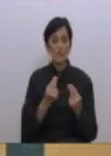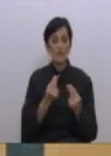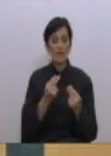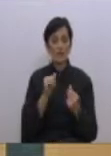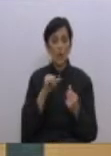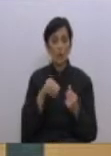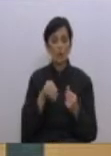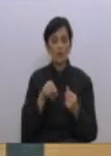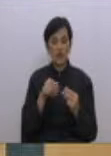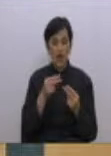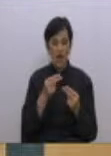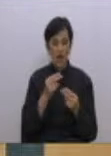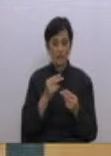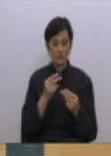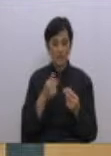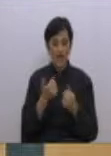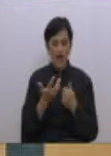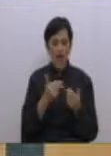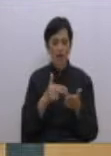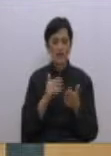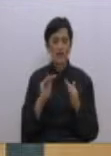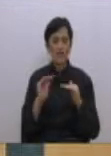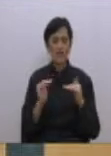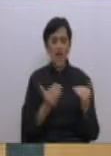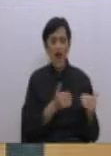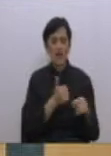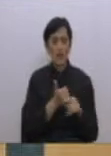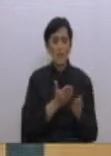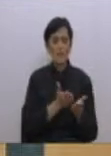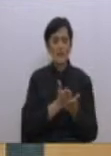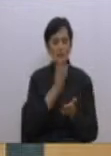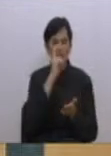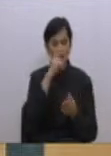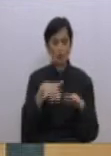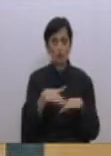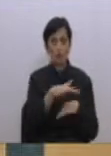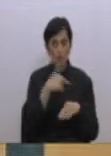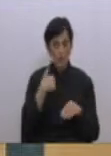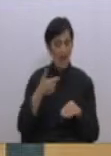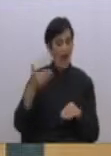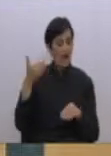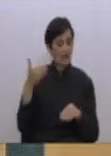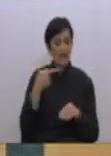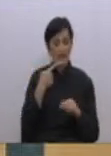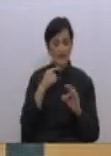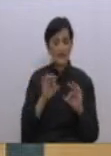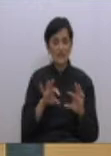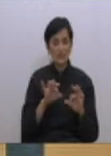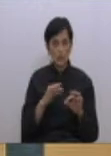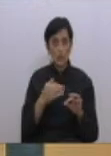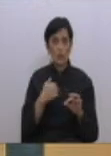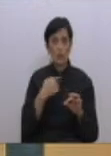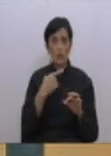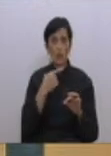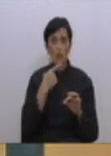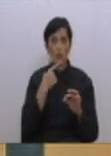აღრიცხვის ანგარიშების ნაკლებ პრიორიტეტურობა საჯარო სექტორში, ამაზე მე ადრეც ვისაუბრე და